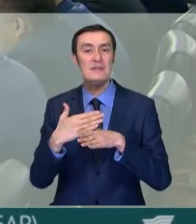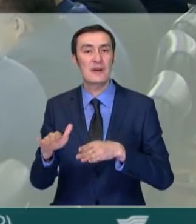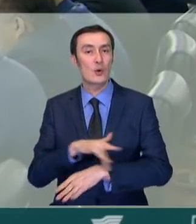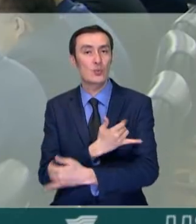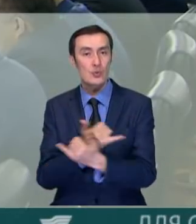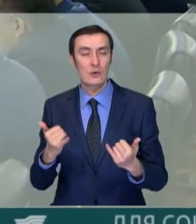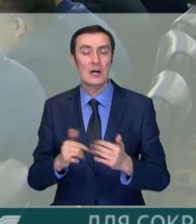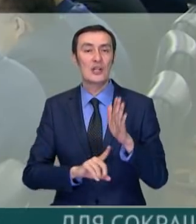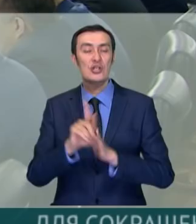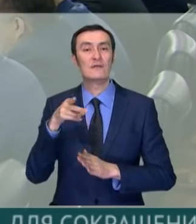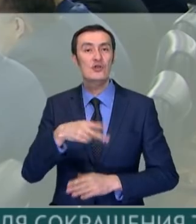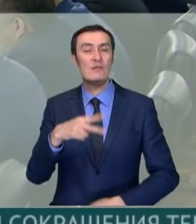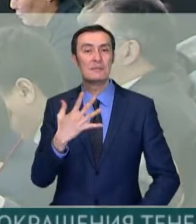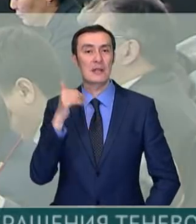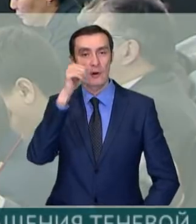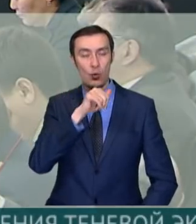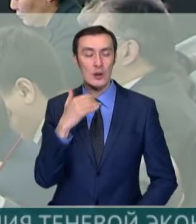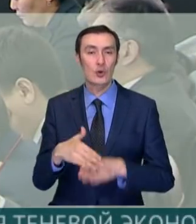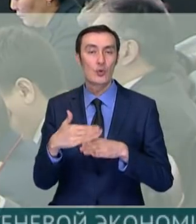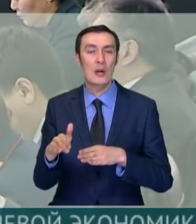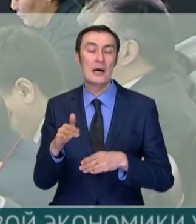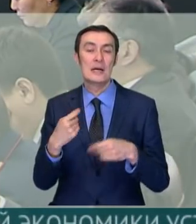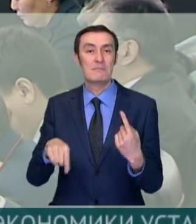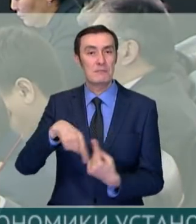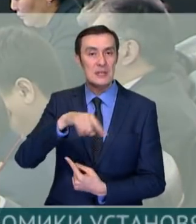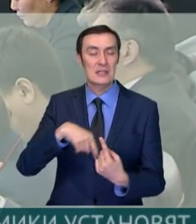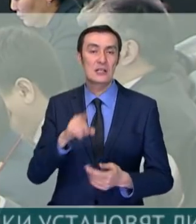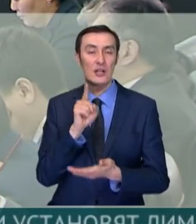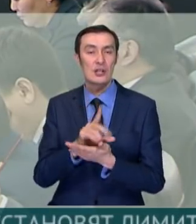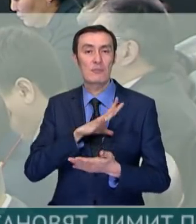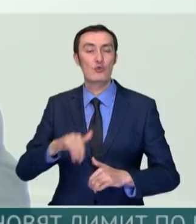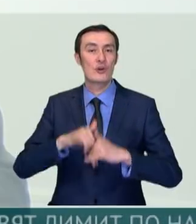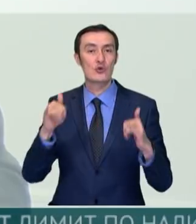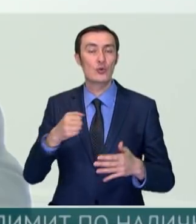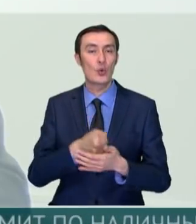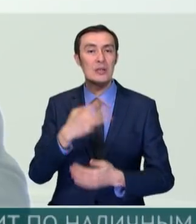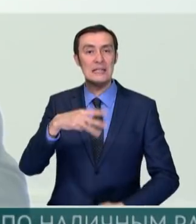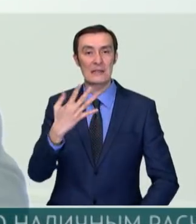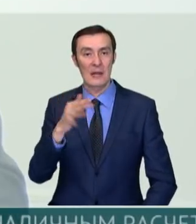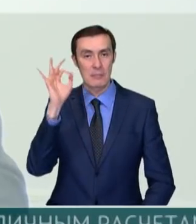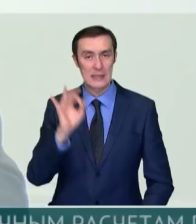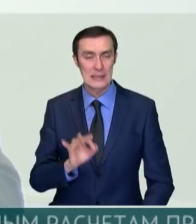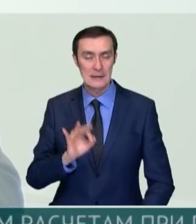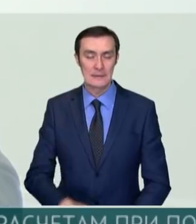К 2025 году доля МСБ в экономике должна быть увеличена до 35%.